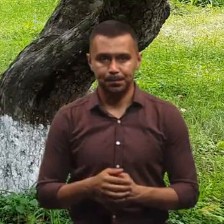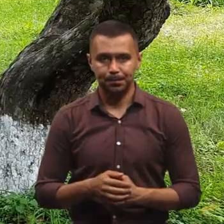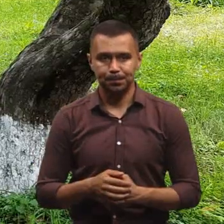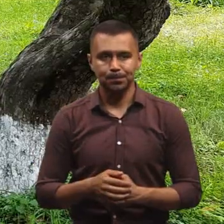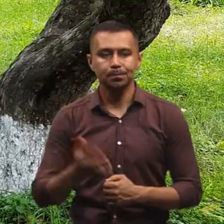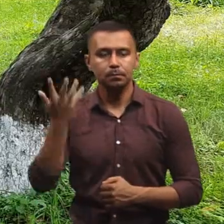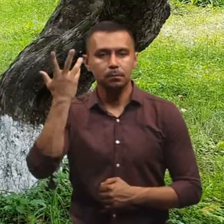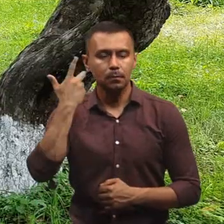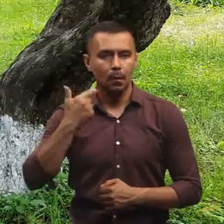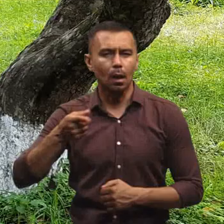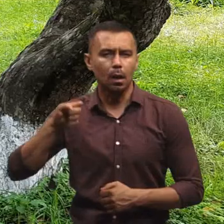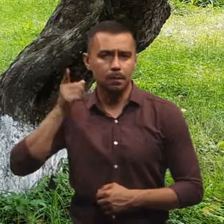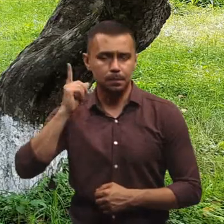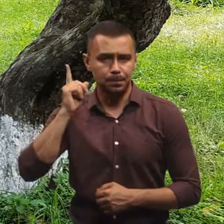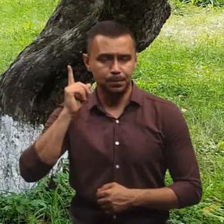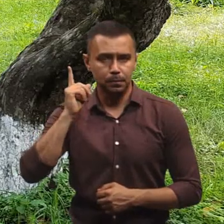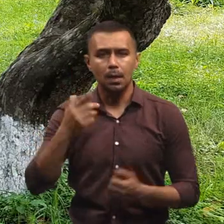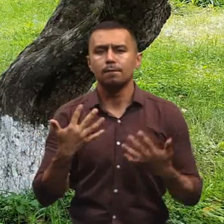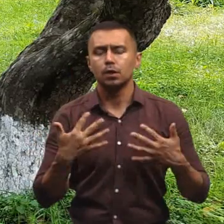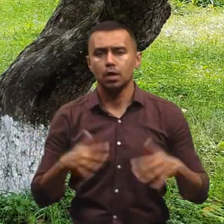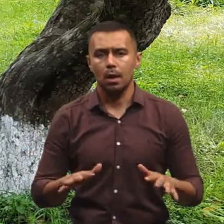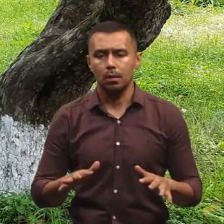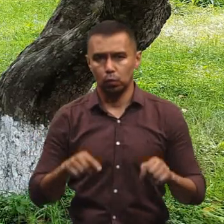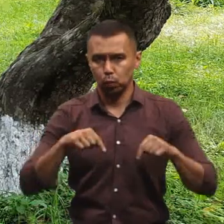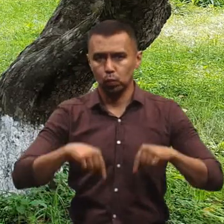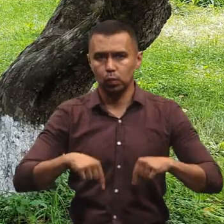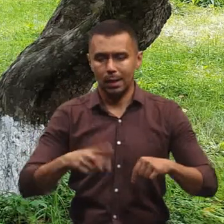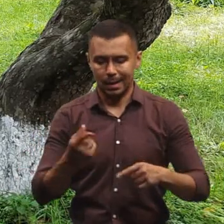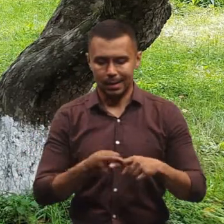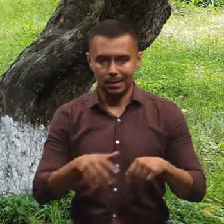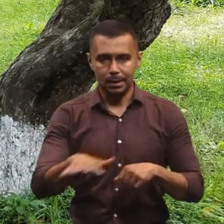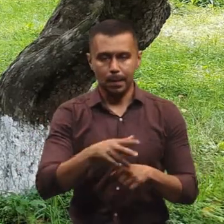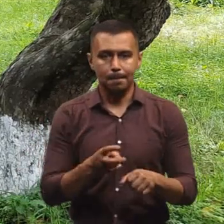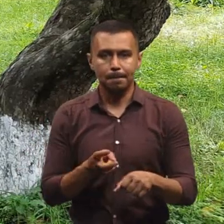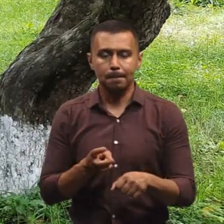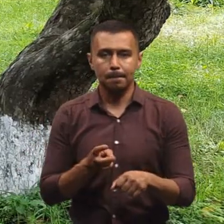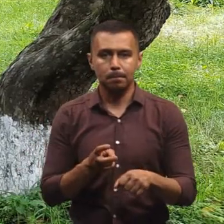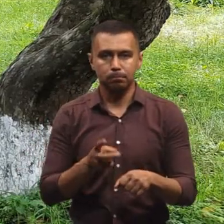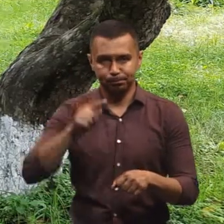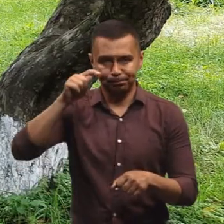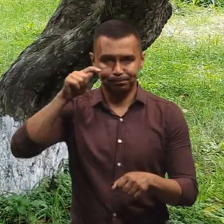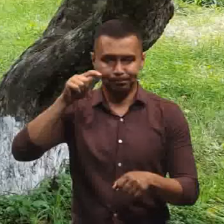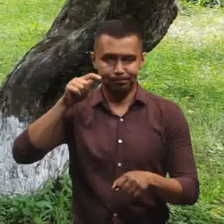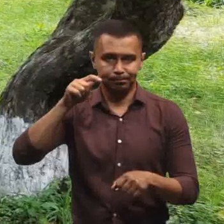Коли уже тут на ці землі прийшла російські